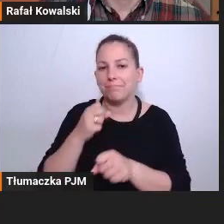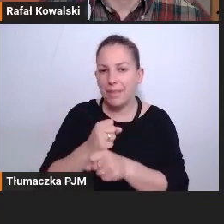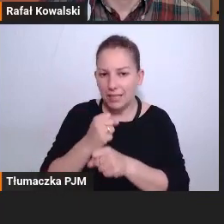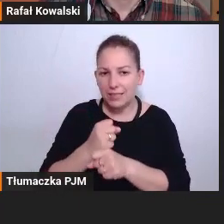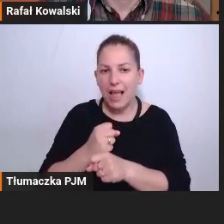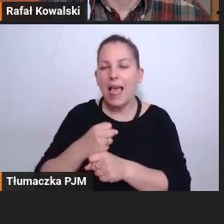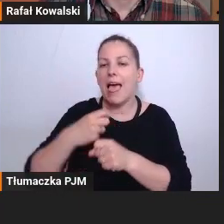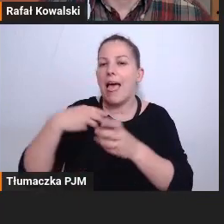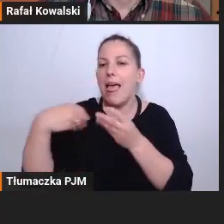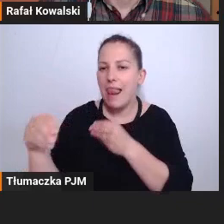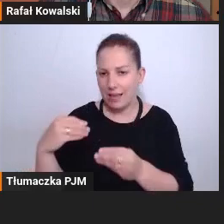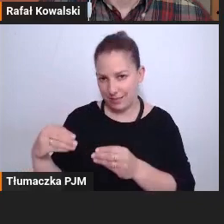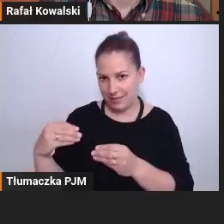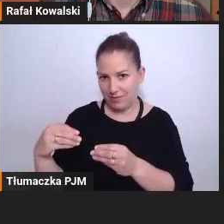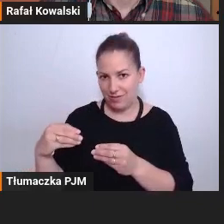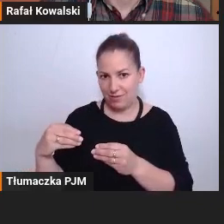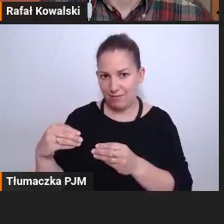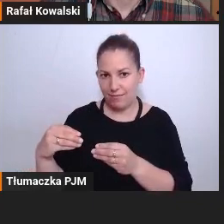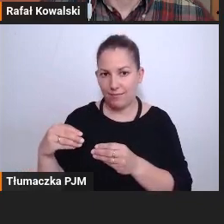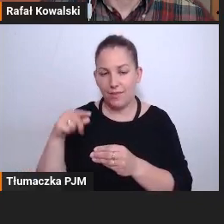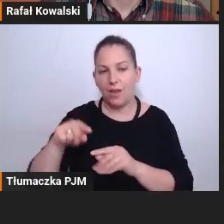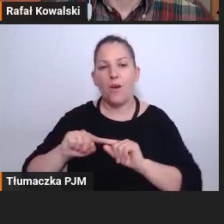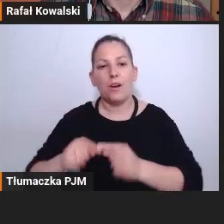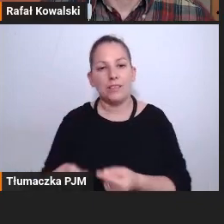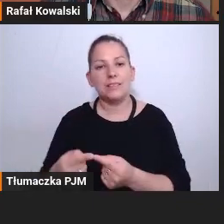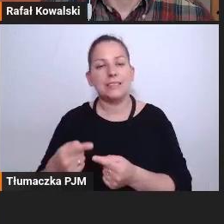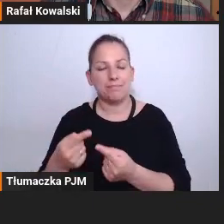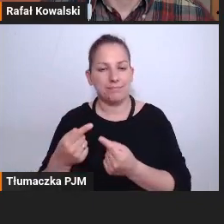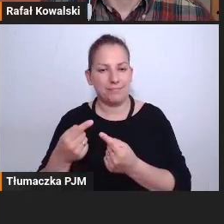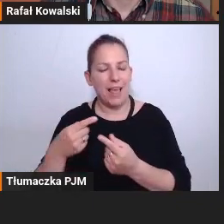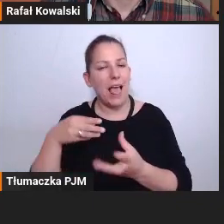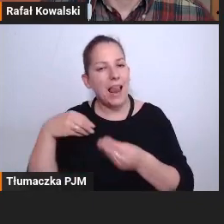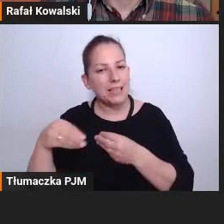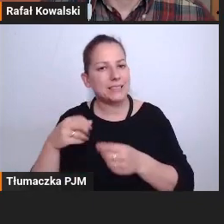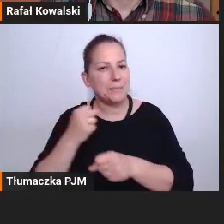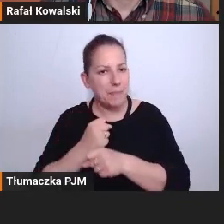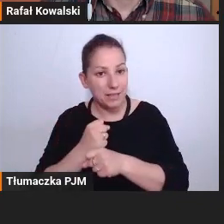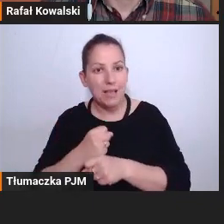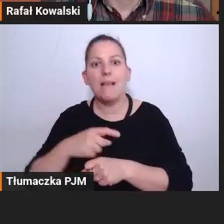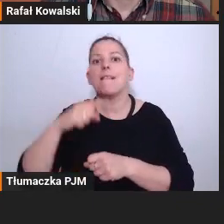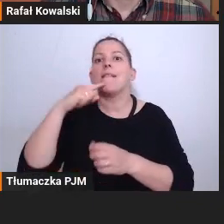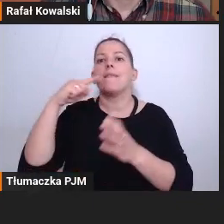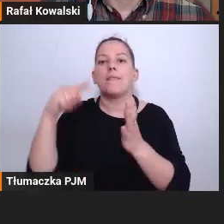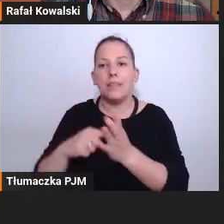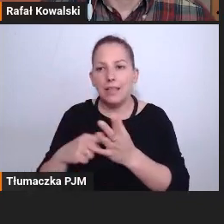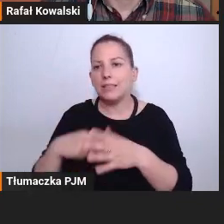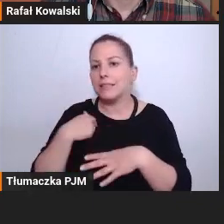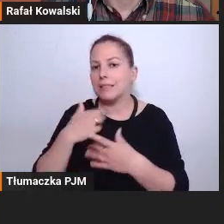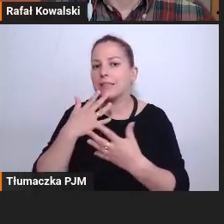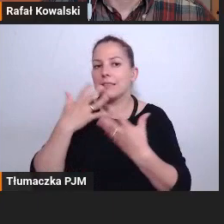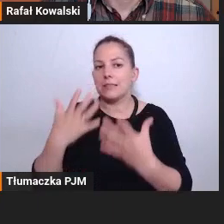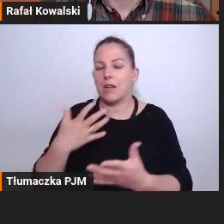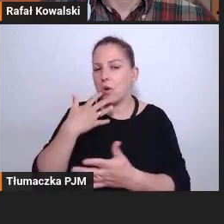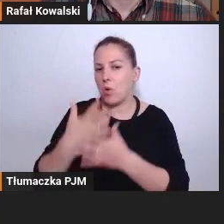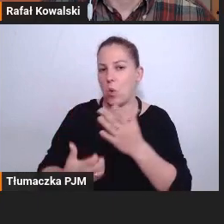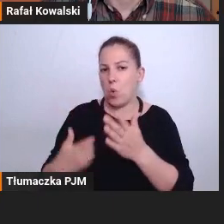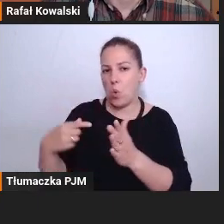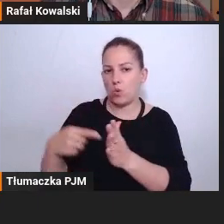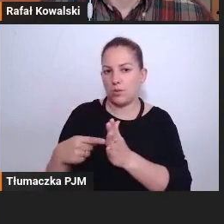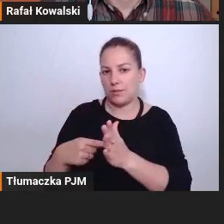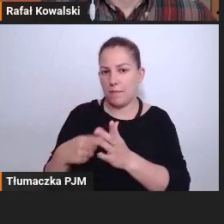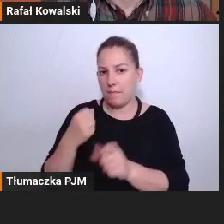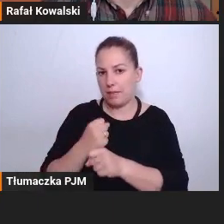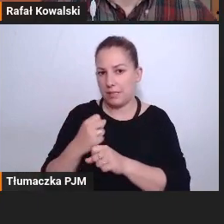sposób elastyczny, organizować sobie pracę elastycznie i w związku z tym chcielibyśmy korzystać z tej